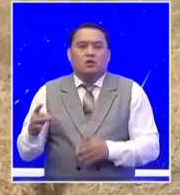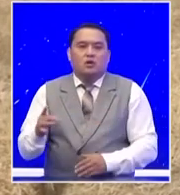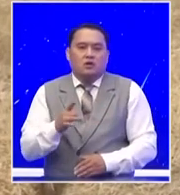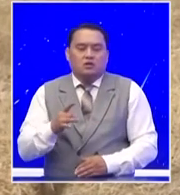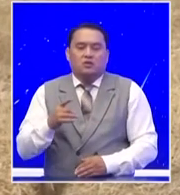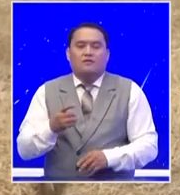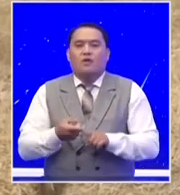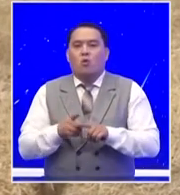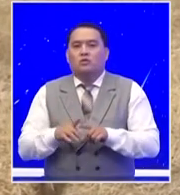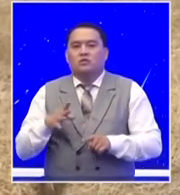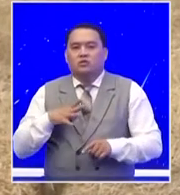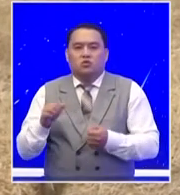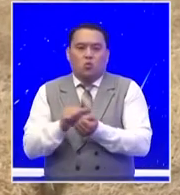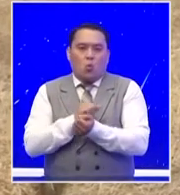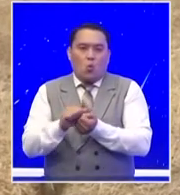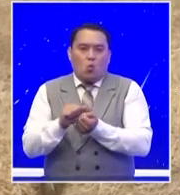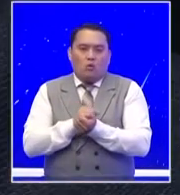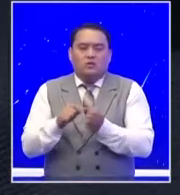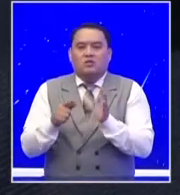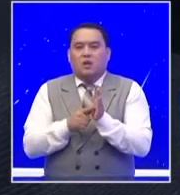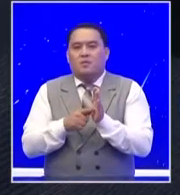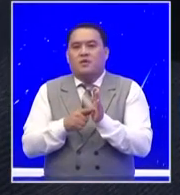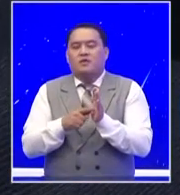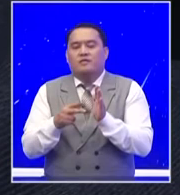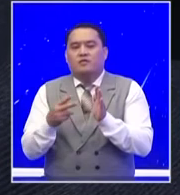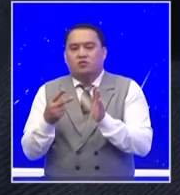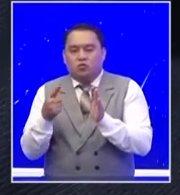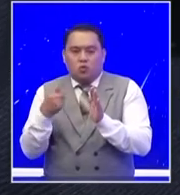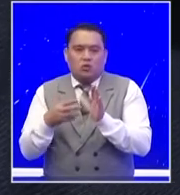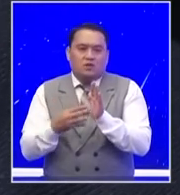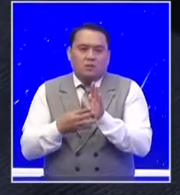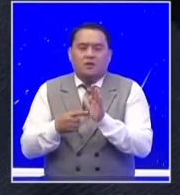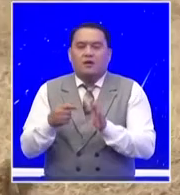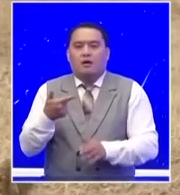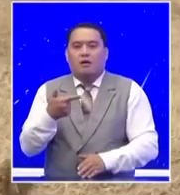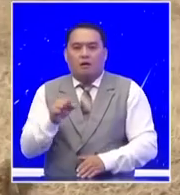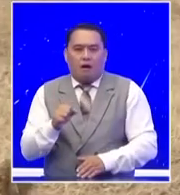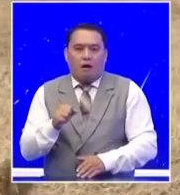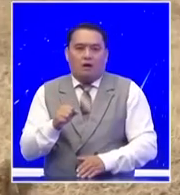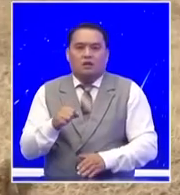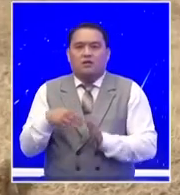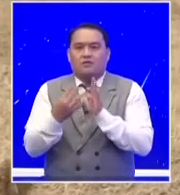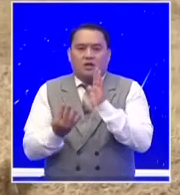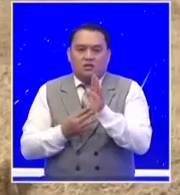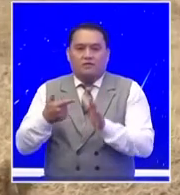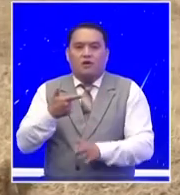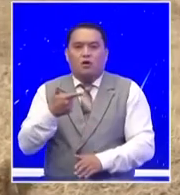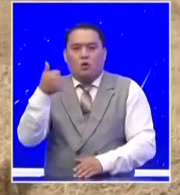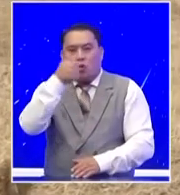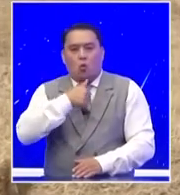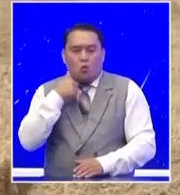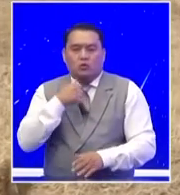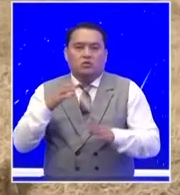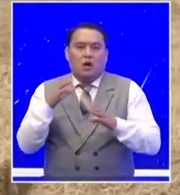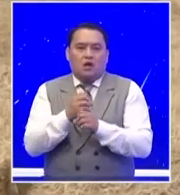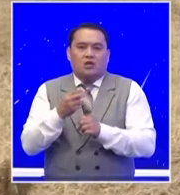38 случаев загорания сухой травы с общей площадью 241 гектаров. По сравнению с аналогичным периодом 2019 года количество загораний